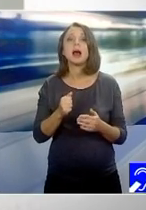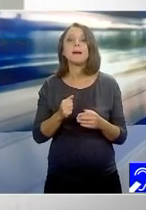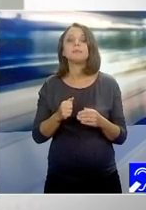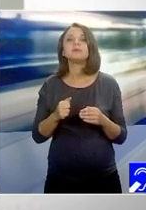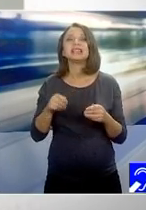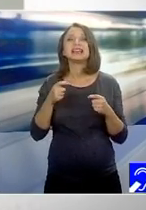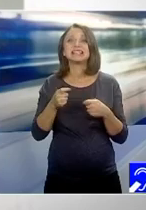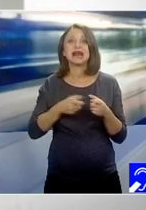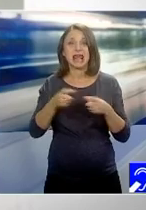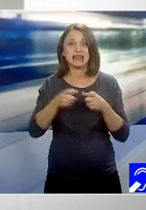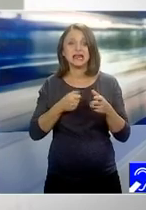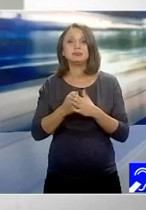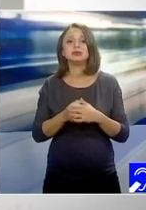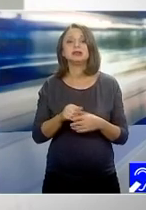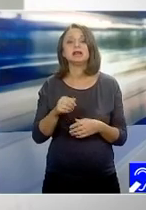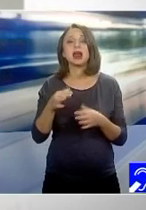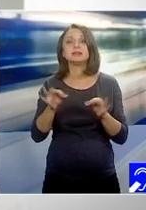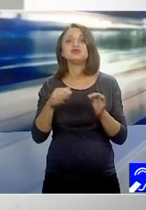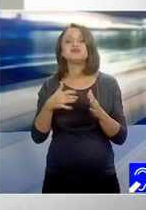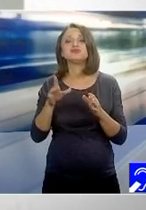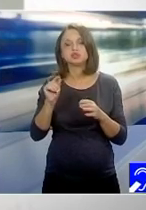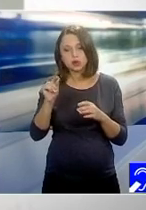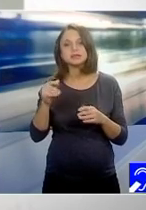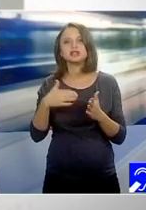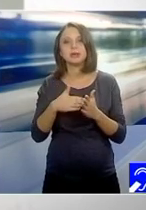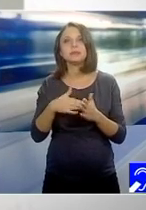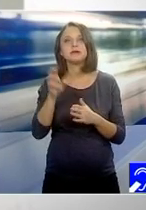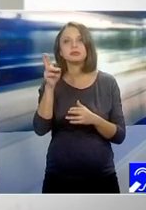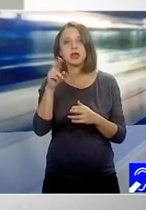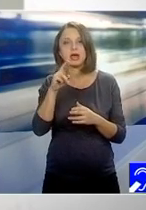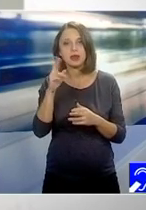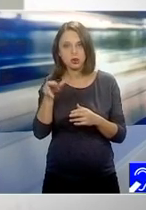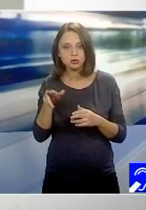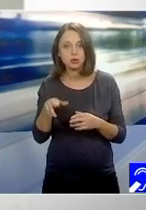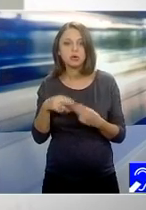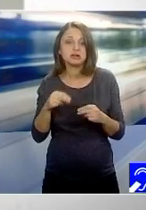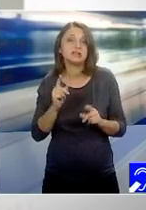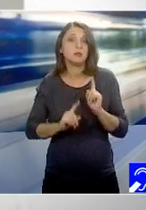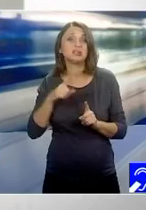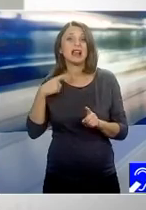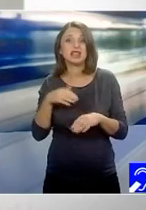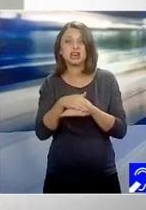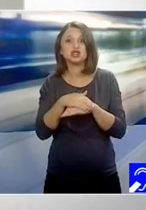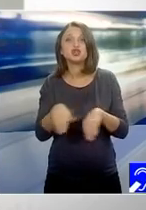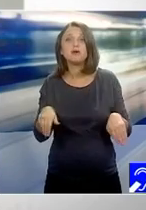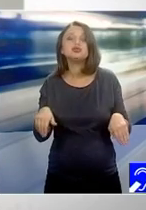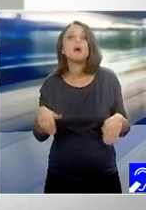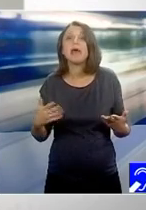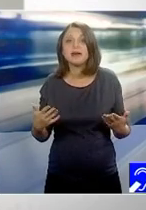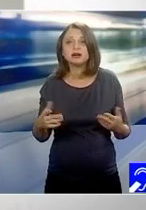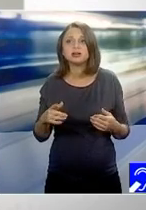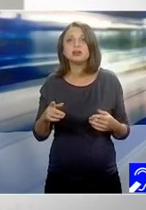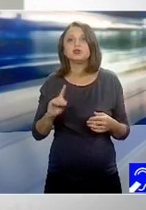credit garantat de Uniunea Europeană, pentru că în situația în care, să zicem, ești șomer și vrei să iei un credit, nicio bancă, nici din România și